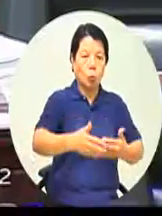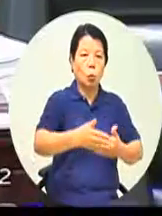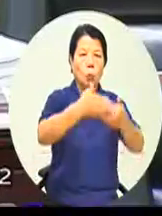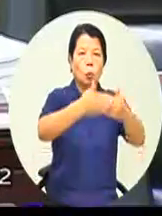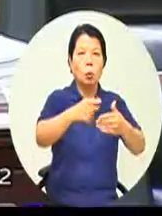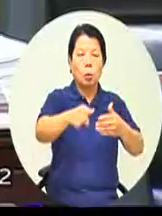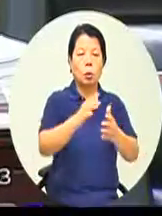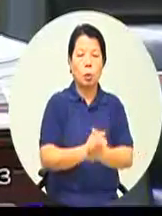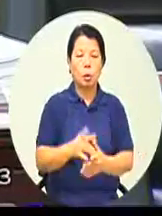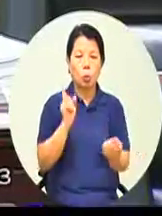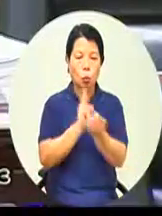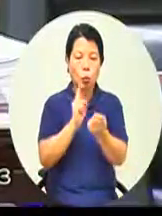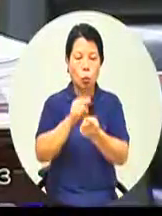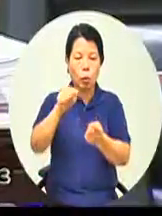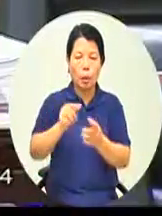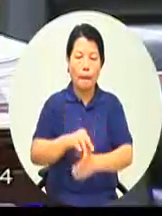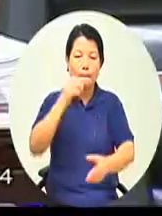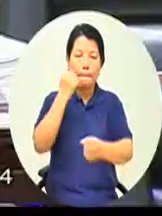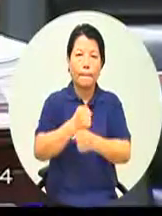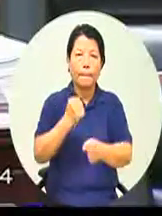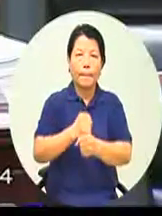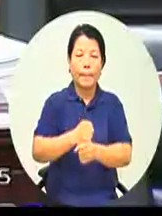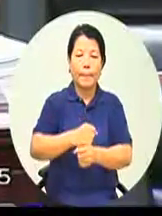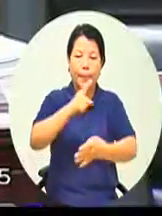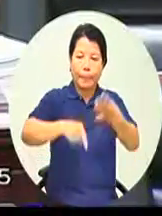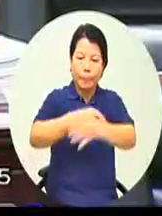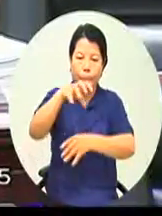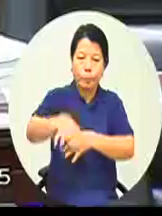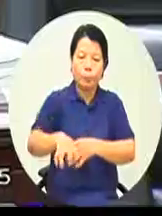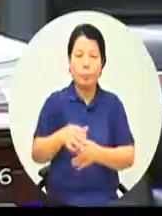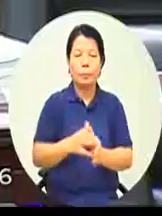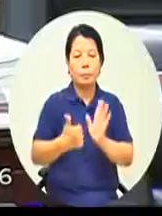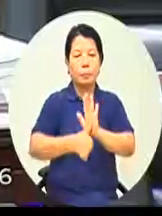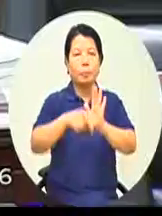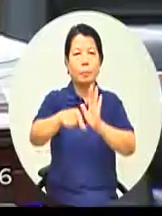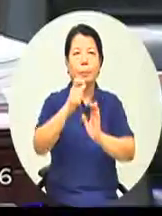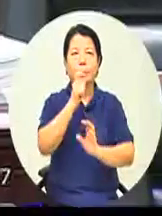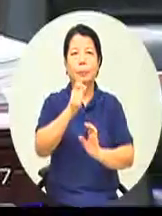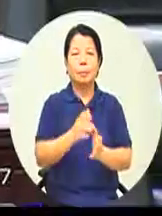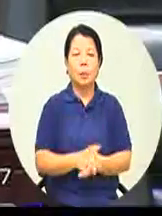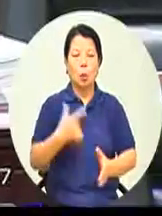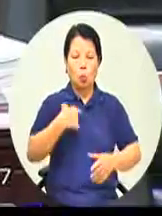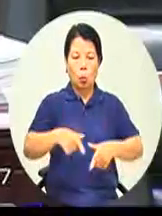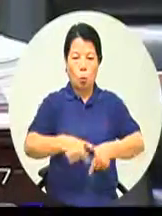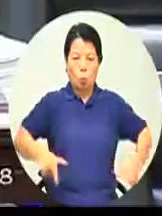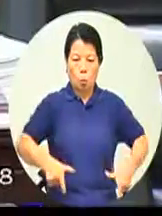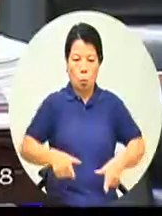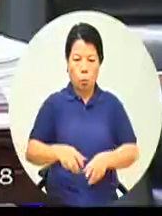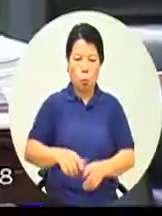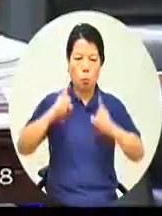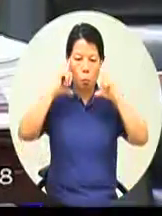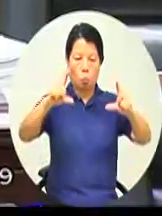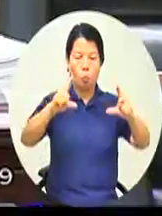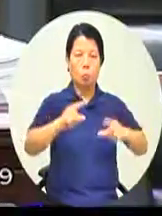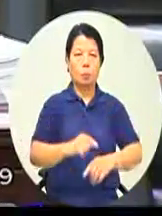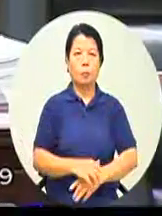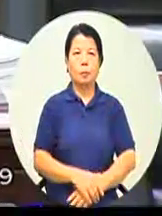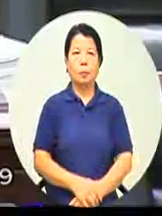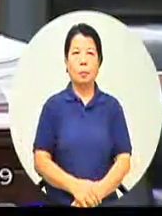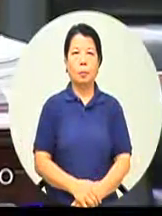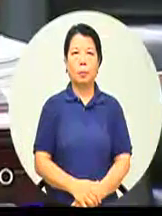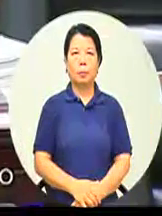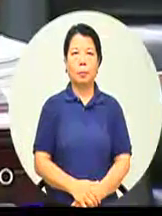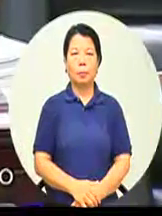处，咱都唔敢说，我比如安尼讲，所以咱真大胆行出。